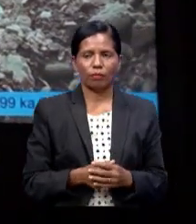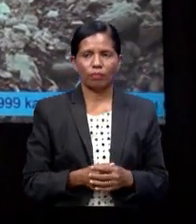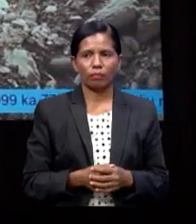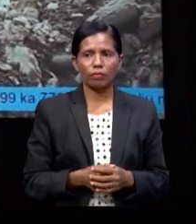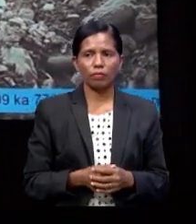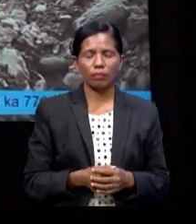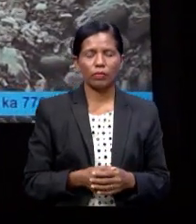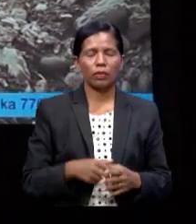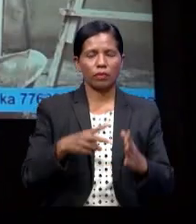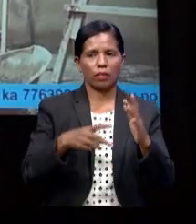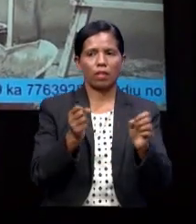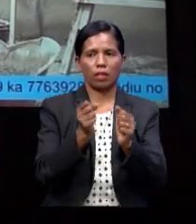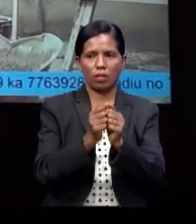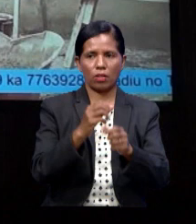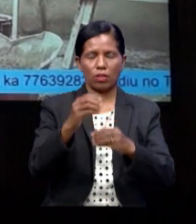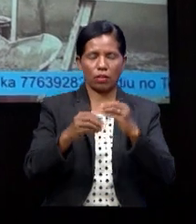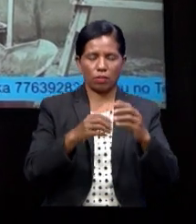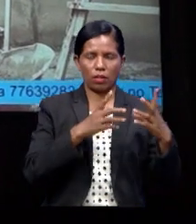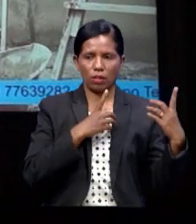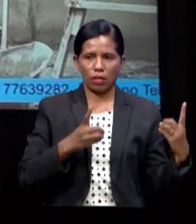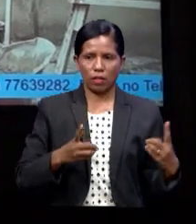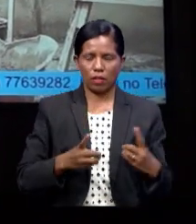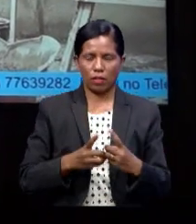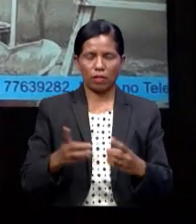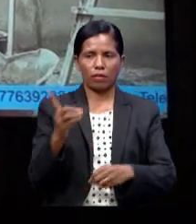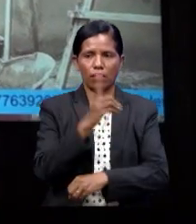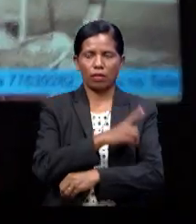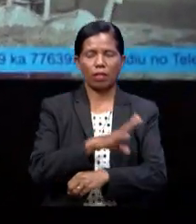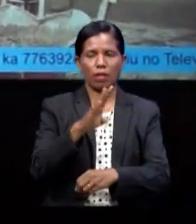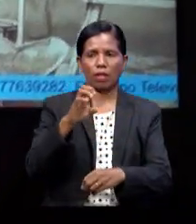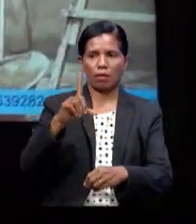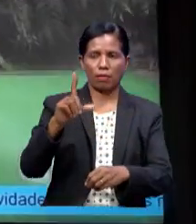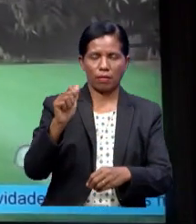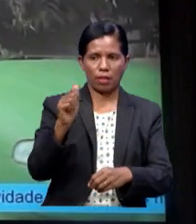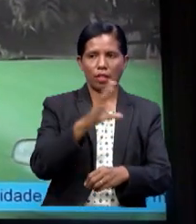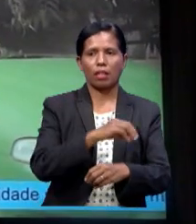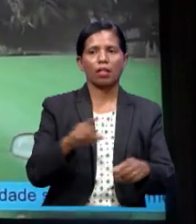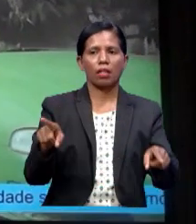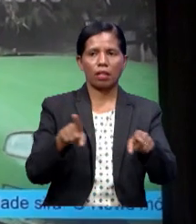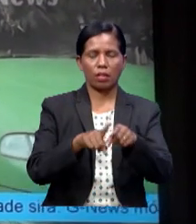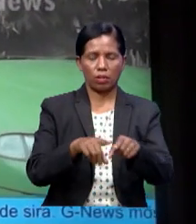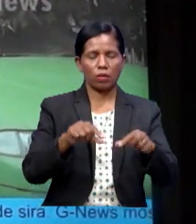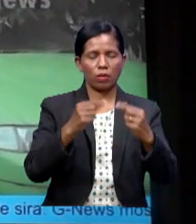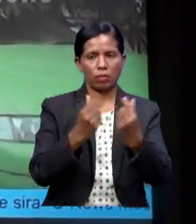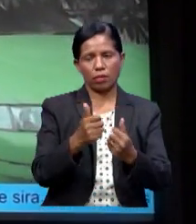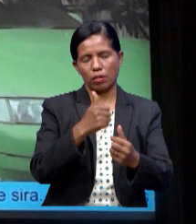Filme Badak ne ligado ho relação domin entre Valentino ho Bela no ligamos ho elemento balon